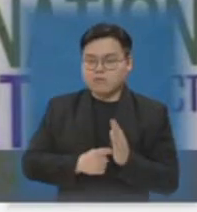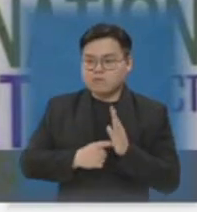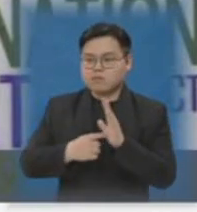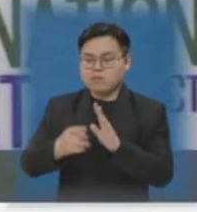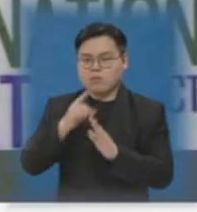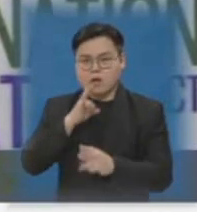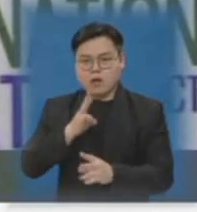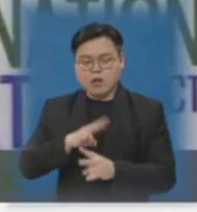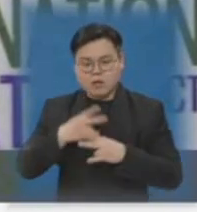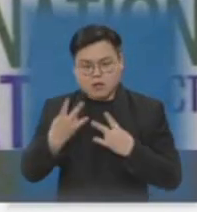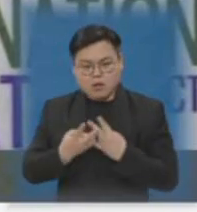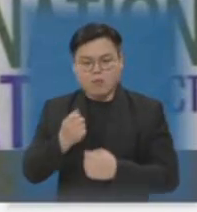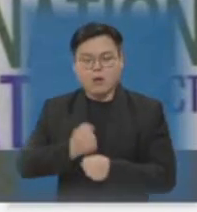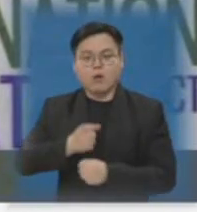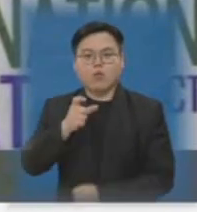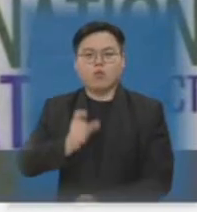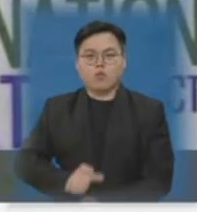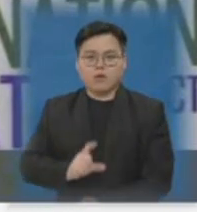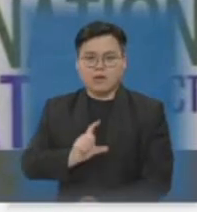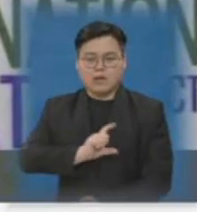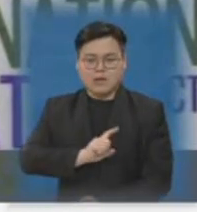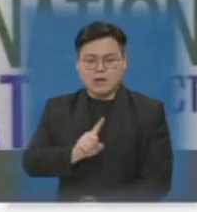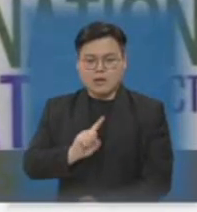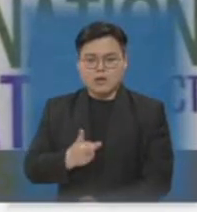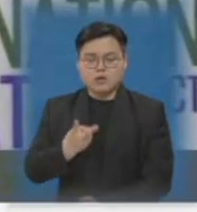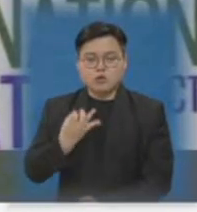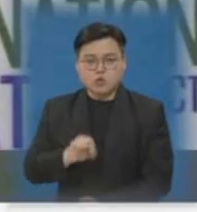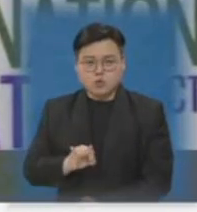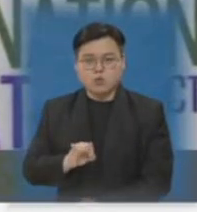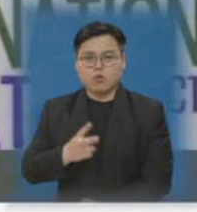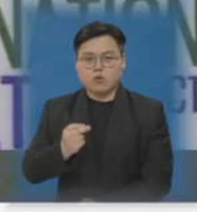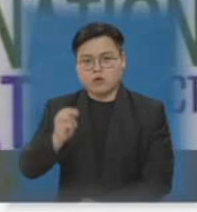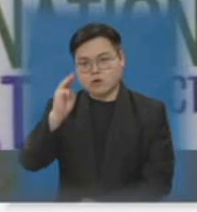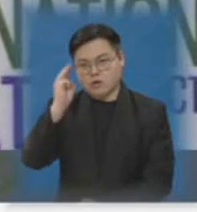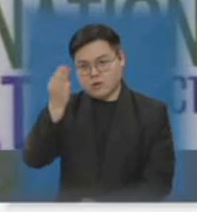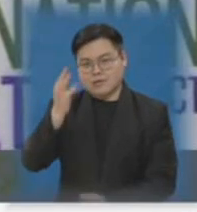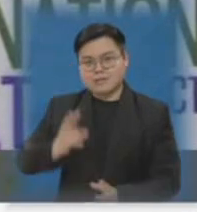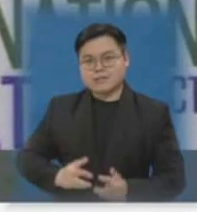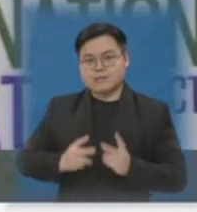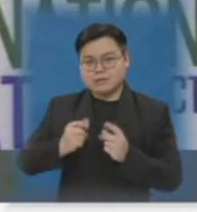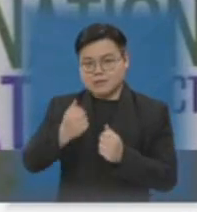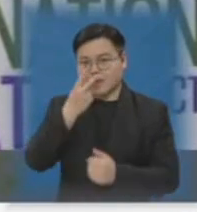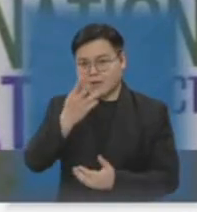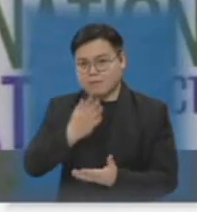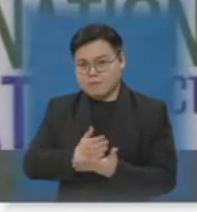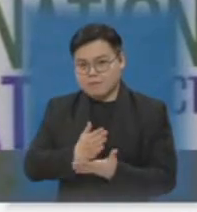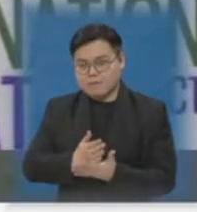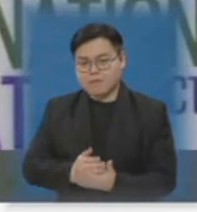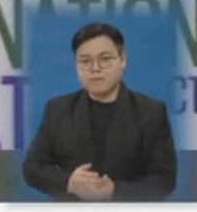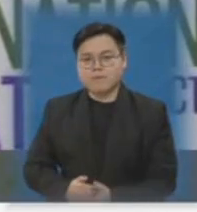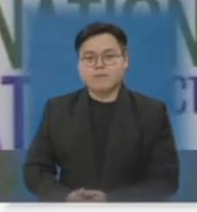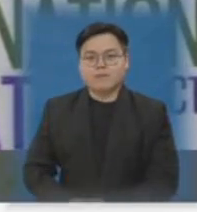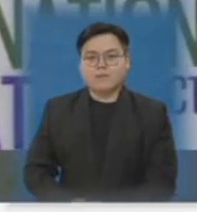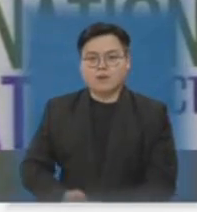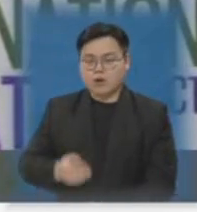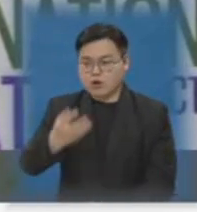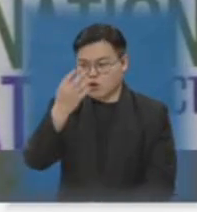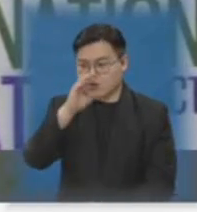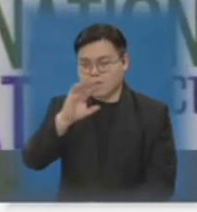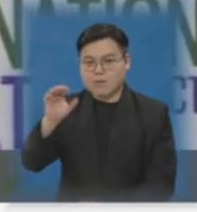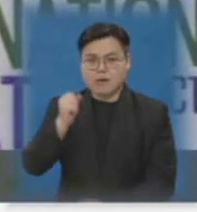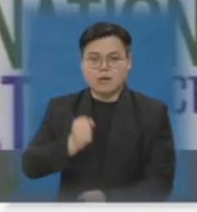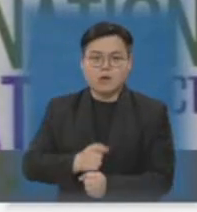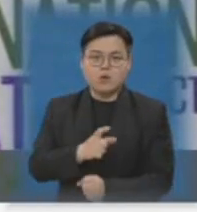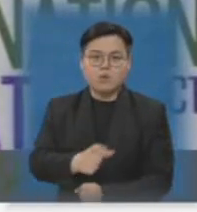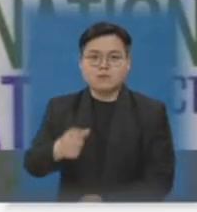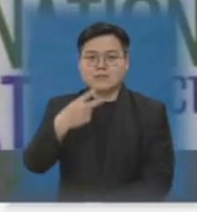нийгмийн ажлуудын маань эрчүү байдал одоо тодорхой болж сайжирна гэж үзэж байгаа. За мөн төрийн албан хаагчдын цалин хангамжийн асуудал бас яригдж байгаа